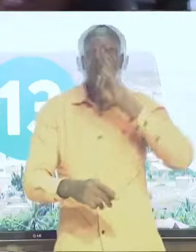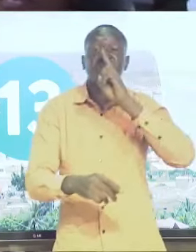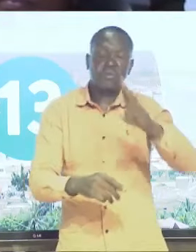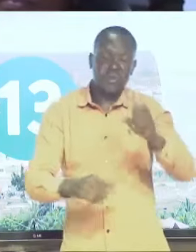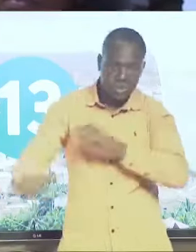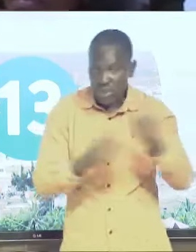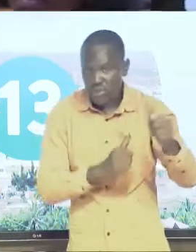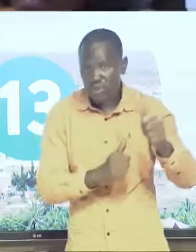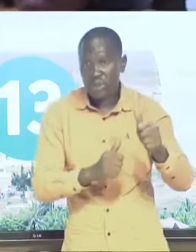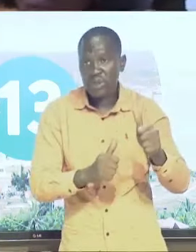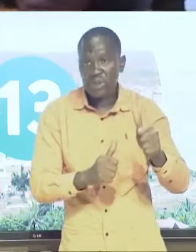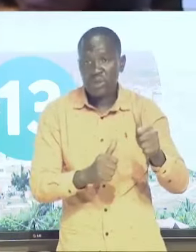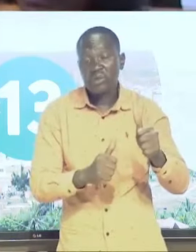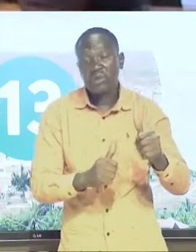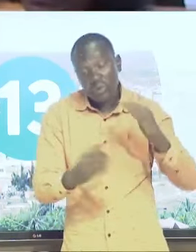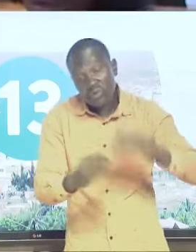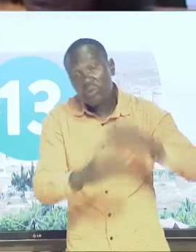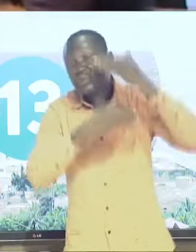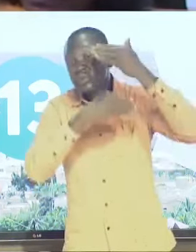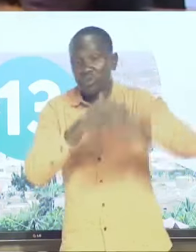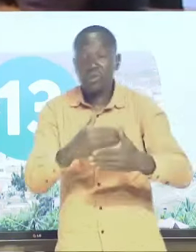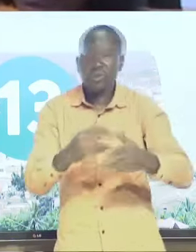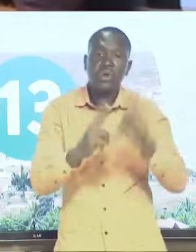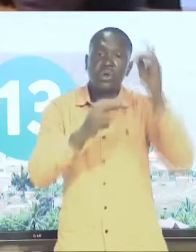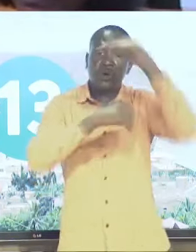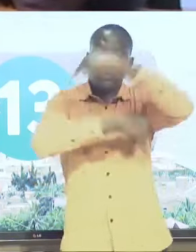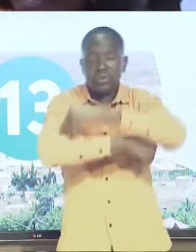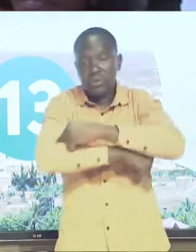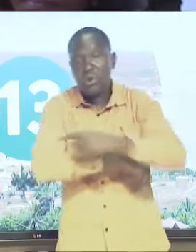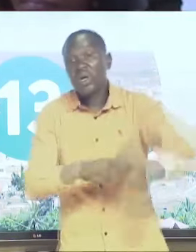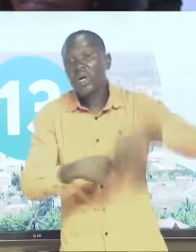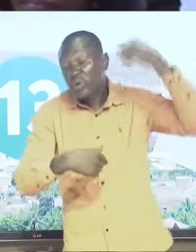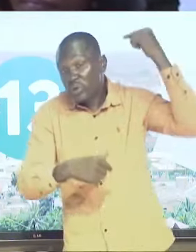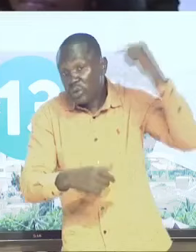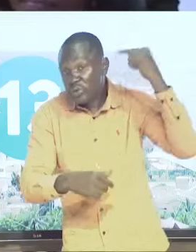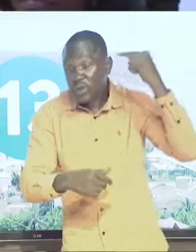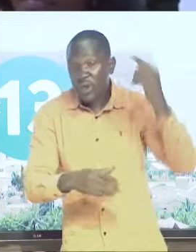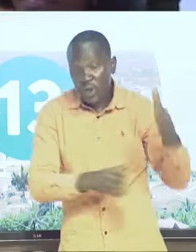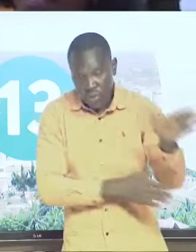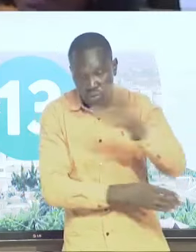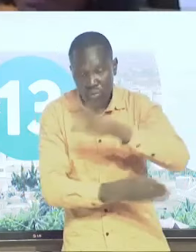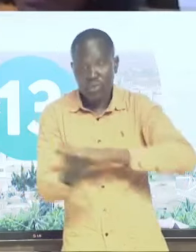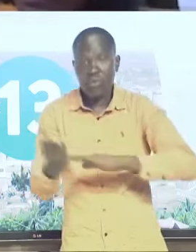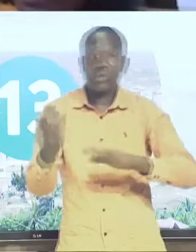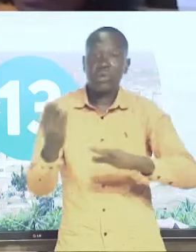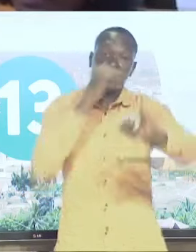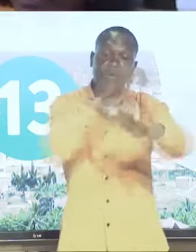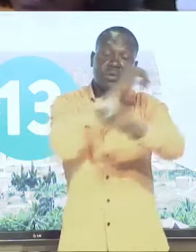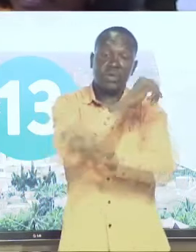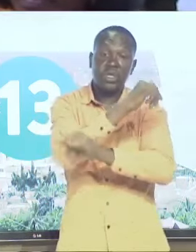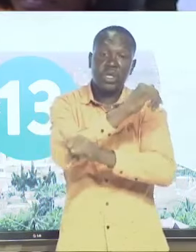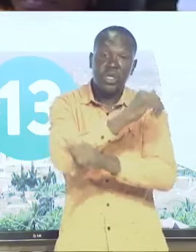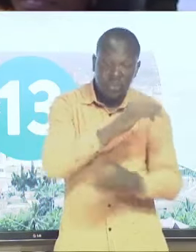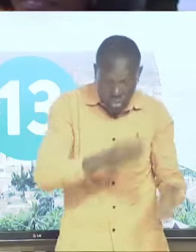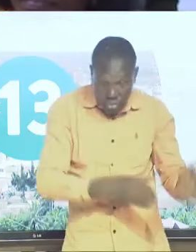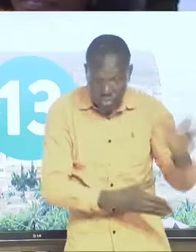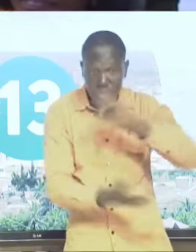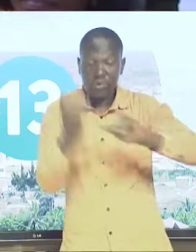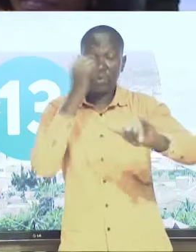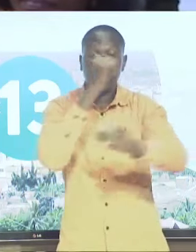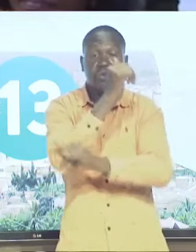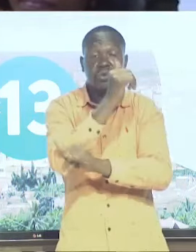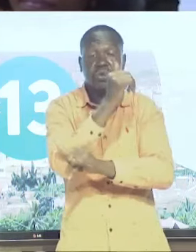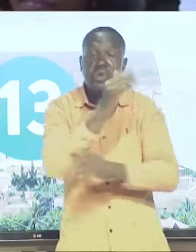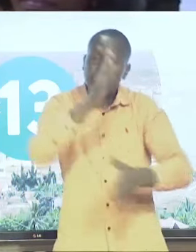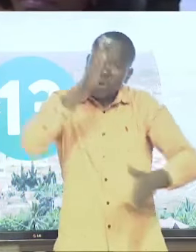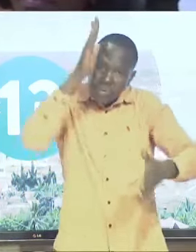actions qui soient derrière. Et aujourd'hui, lorsqu'on entend mort pour la patrie, ceux qui meurent pour la patrie doivent